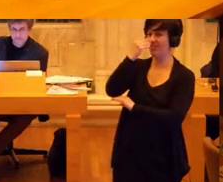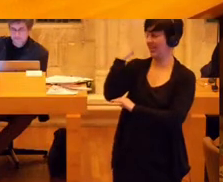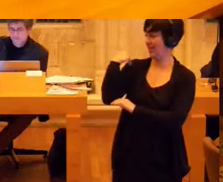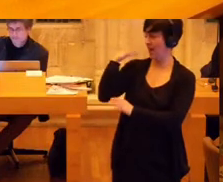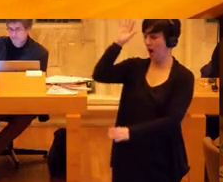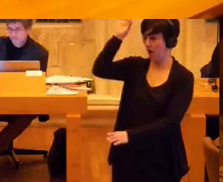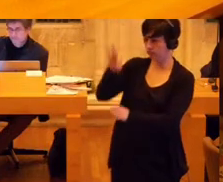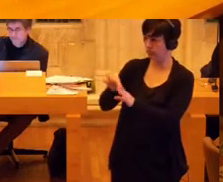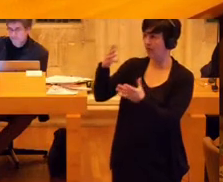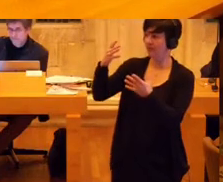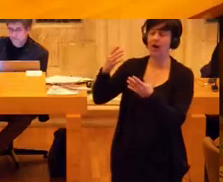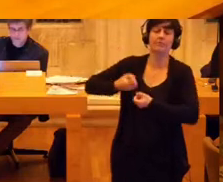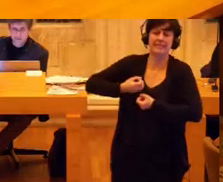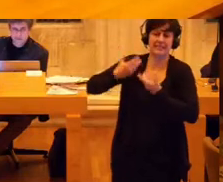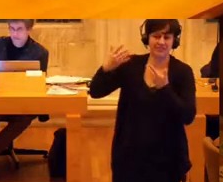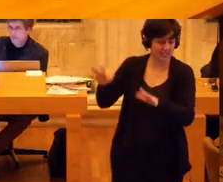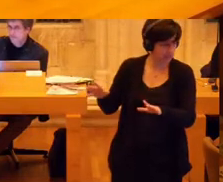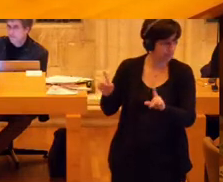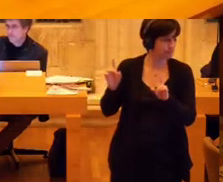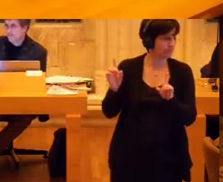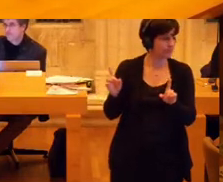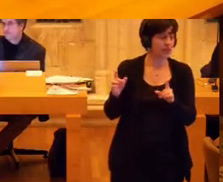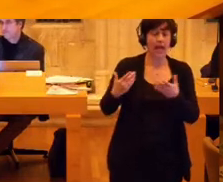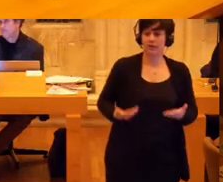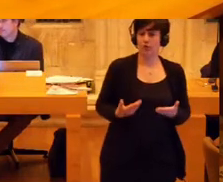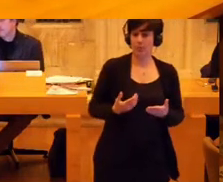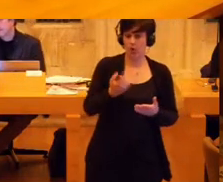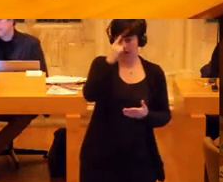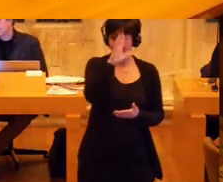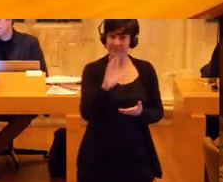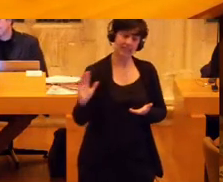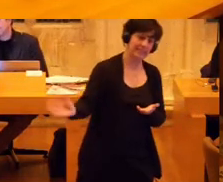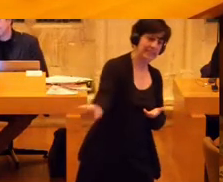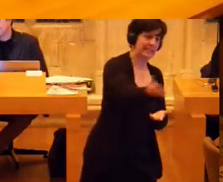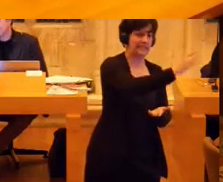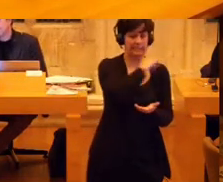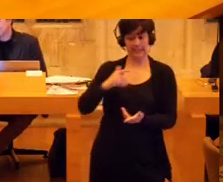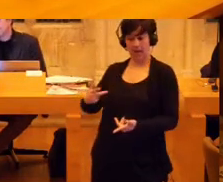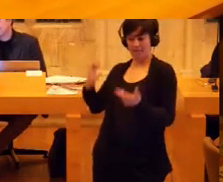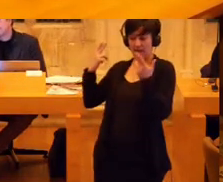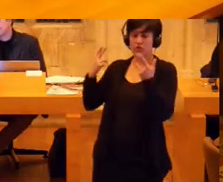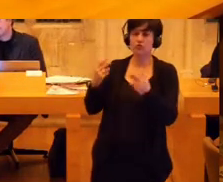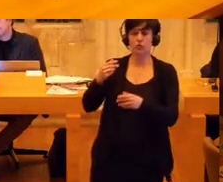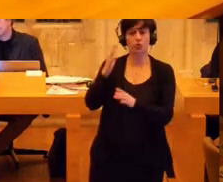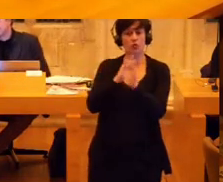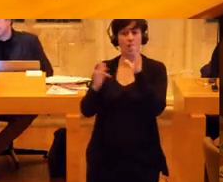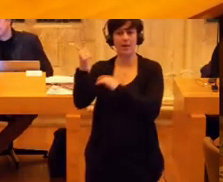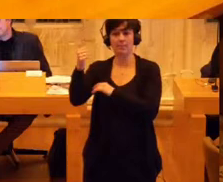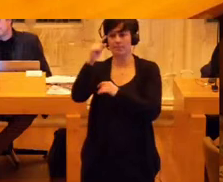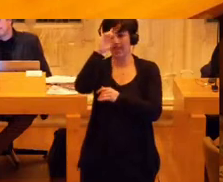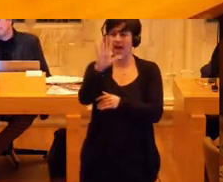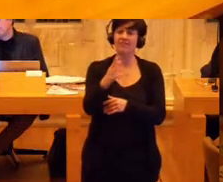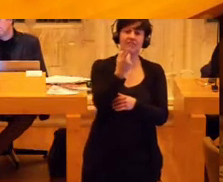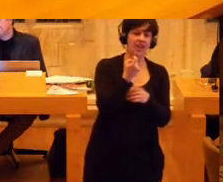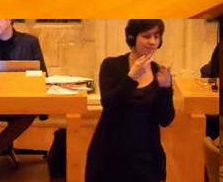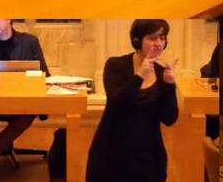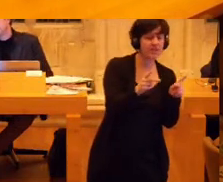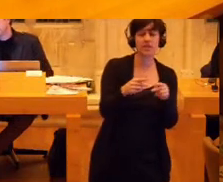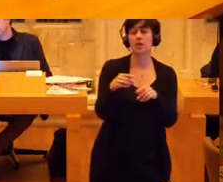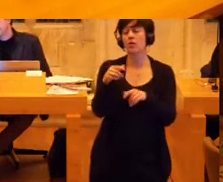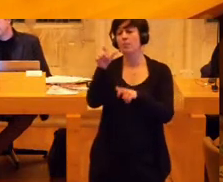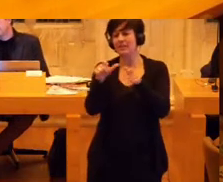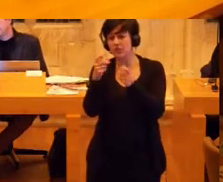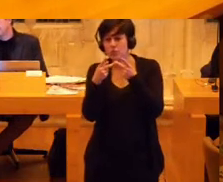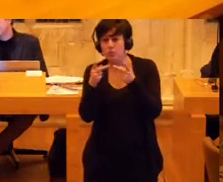évoqué. On est dans une période où on collecte les avis. La communauté urbaine collecte les avis des communes, des personnes publiques